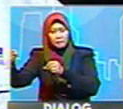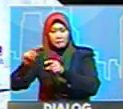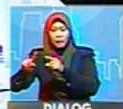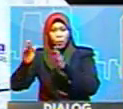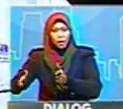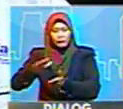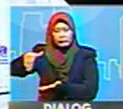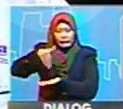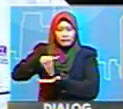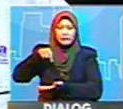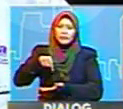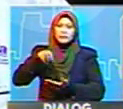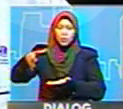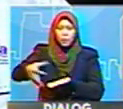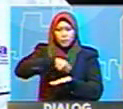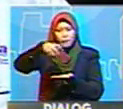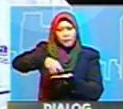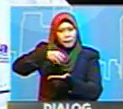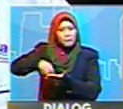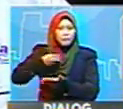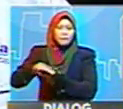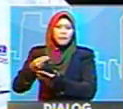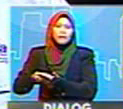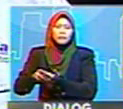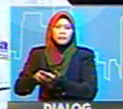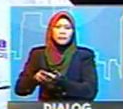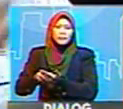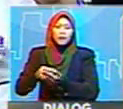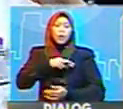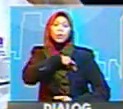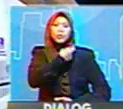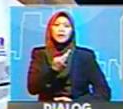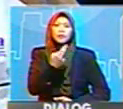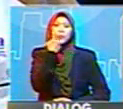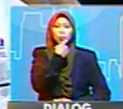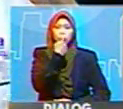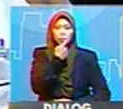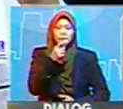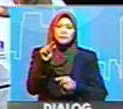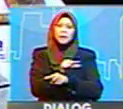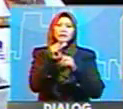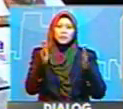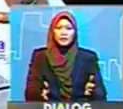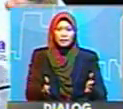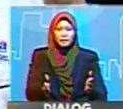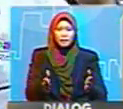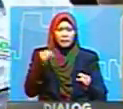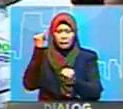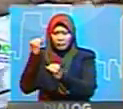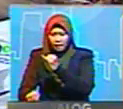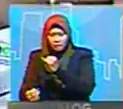keuntungan dan akhirnya yang rugi adalah pengguna jadi kalau kita nampak akhirnya dua